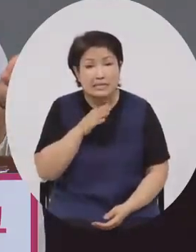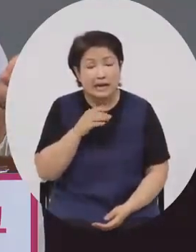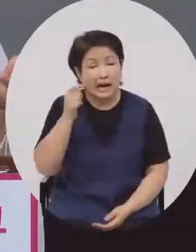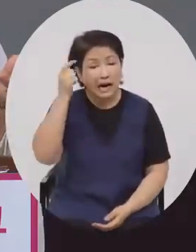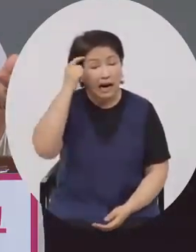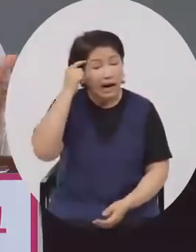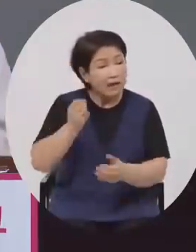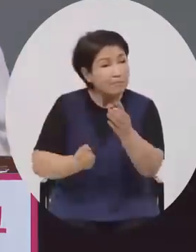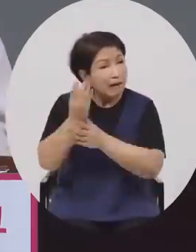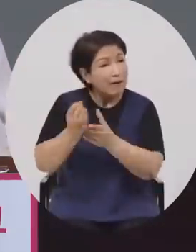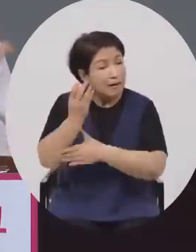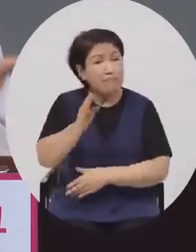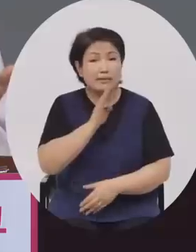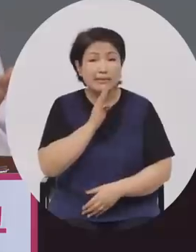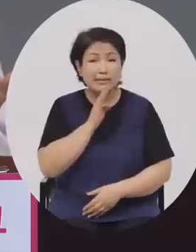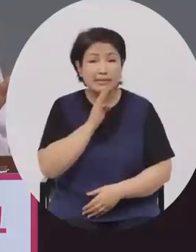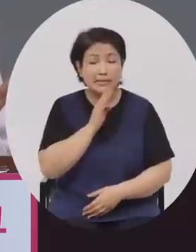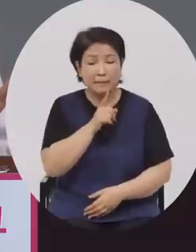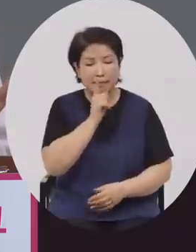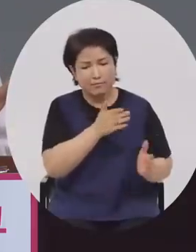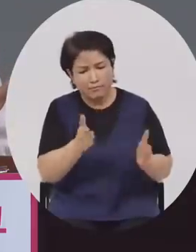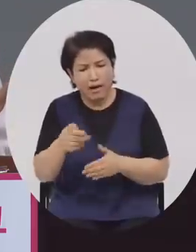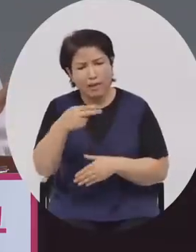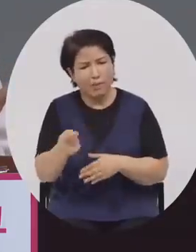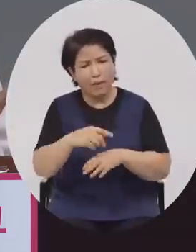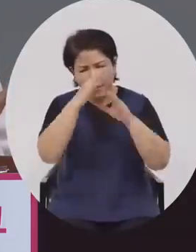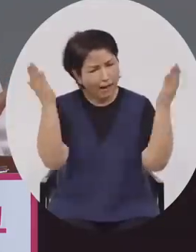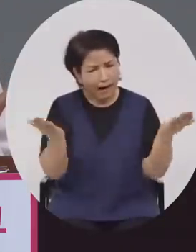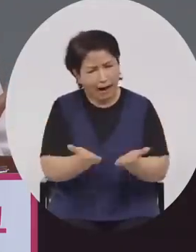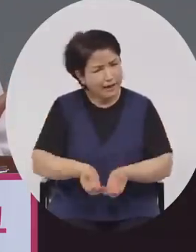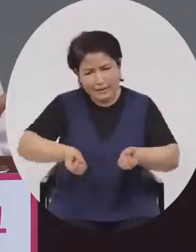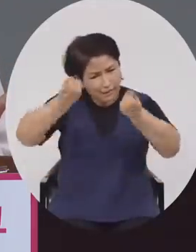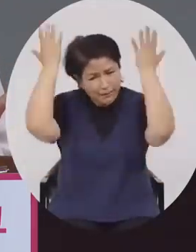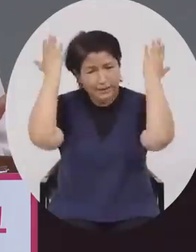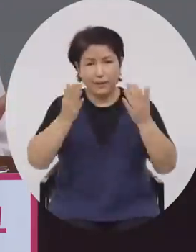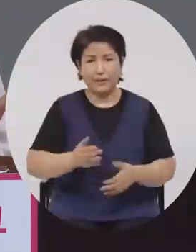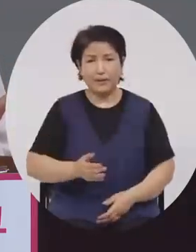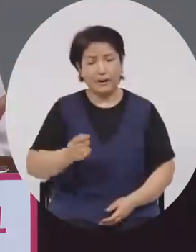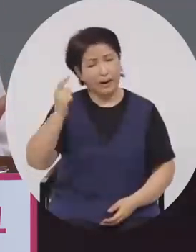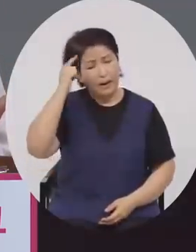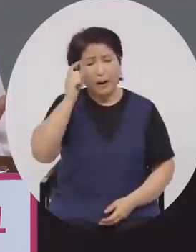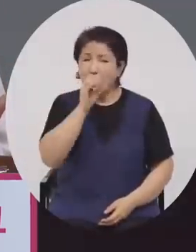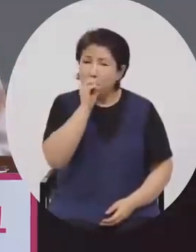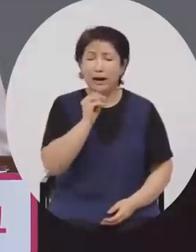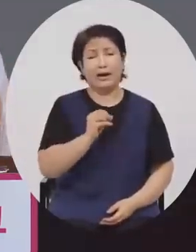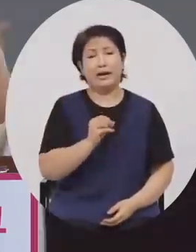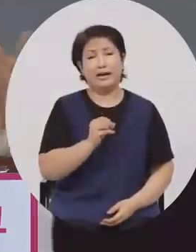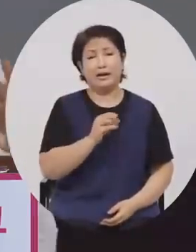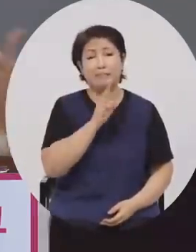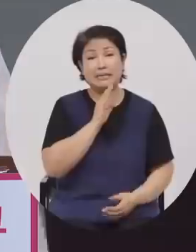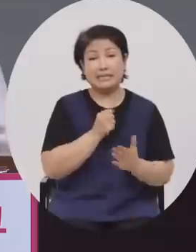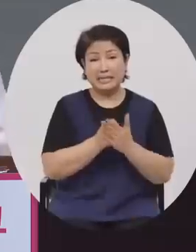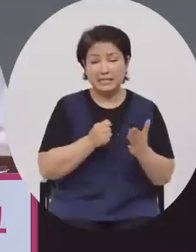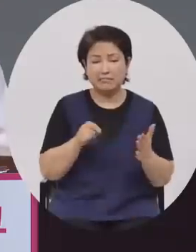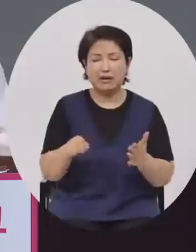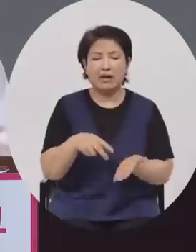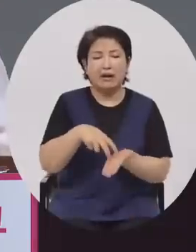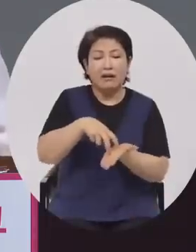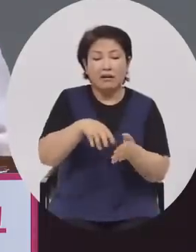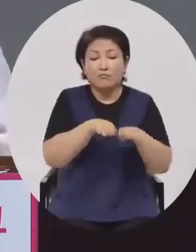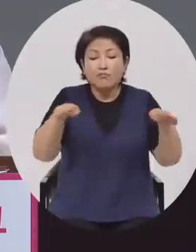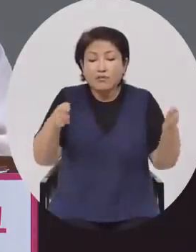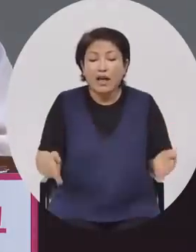안 나고 말도 준비 다 해왔는데 막 생각이 안 나고 이런단 말이에요. 그러면 이제 이게 이런 걸 뭐라 해요?